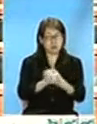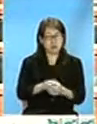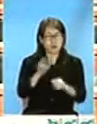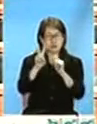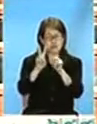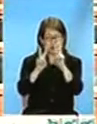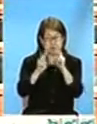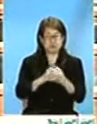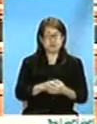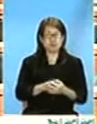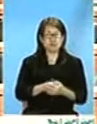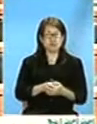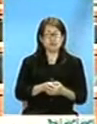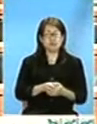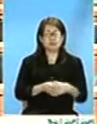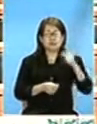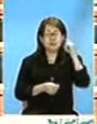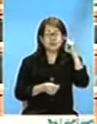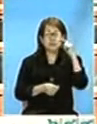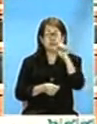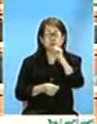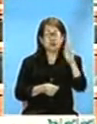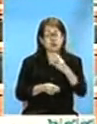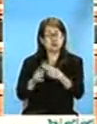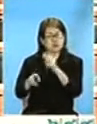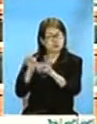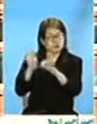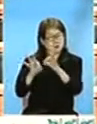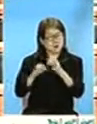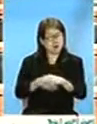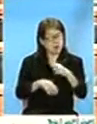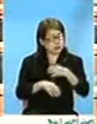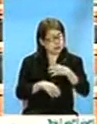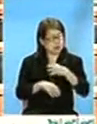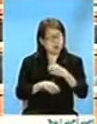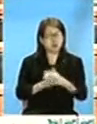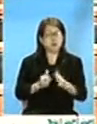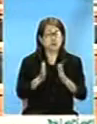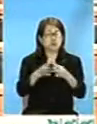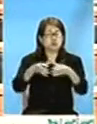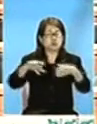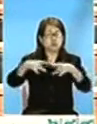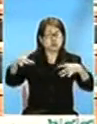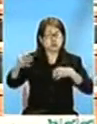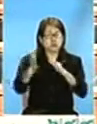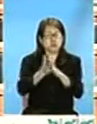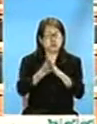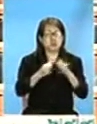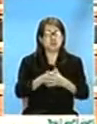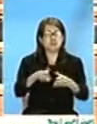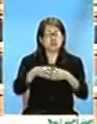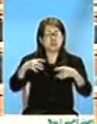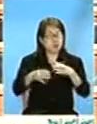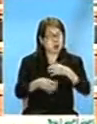2.2 ว่าจะมาคาดหวังว่าจะให้มีสว.สรรหาหรือแต่งตั้งที่มันอยู่ฝ่ายตรงข้ามกับทางรัฐบาลนั้นในท